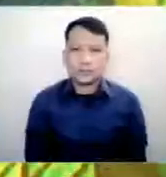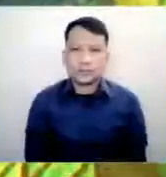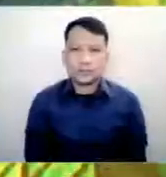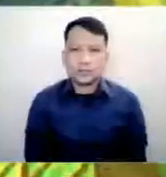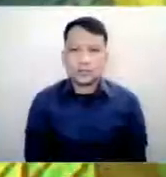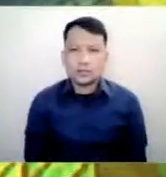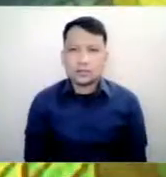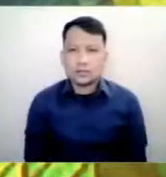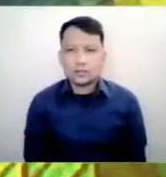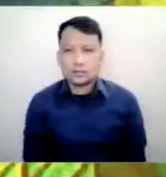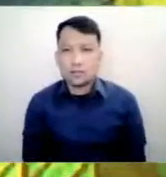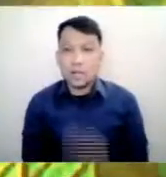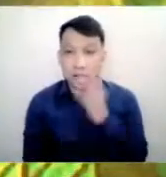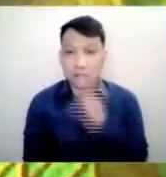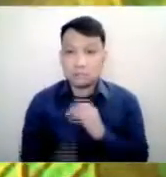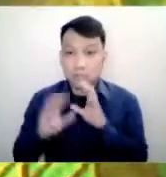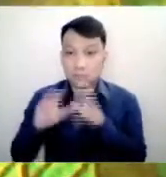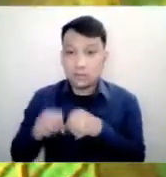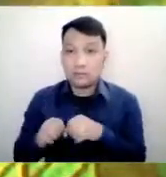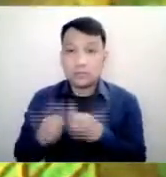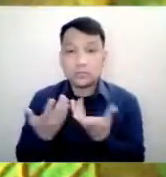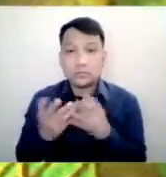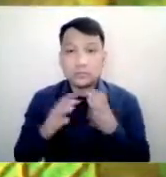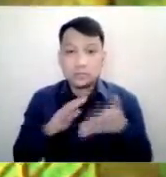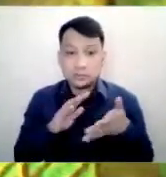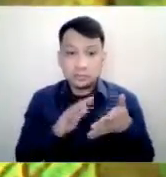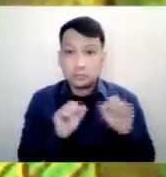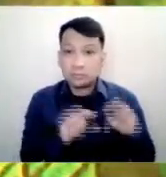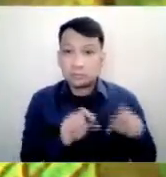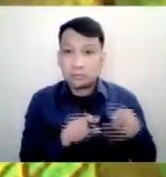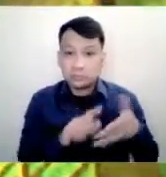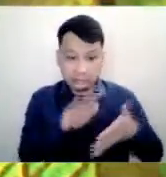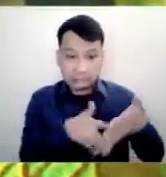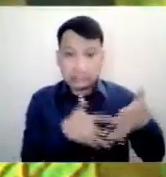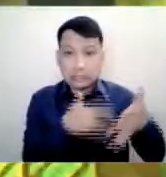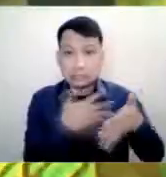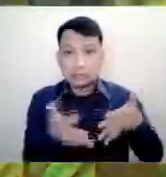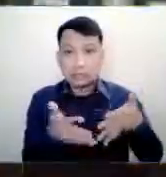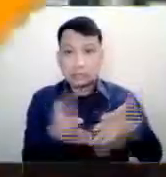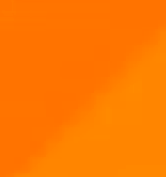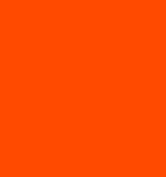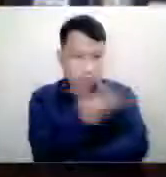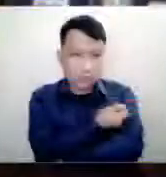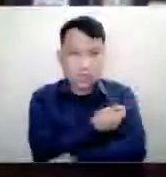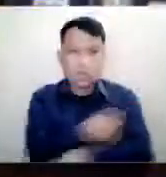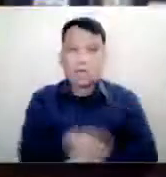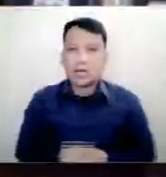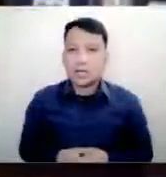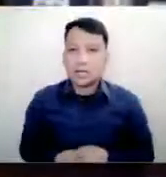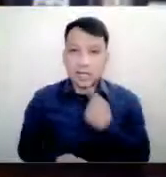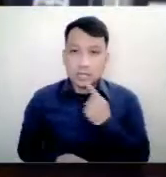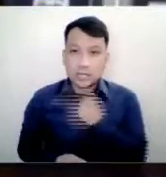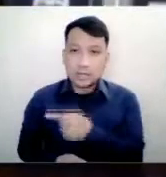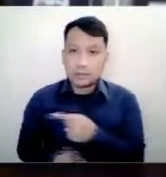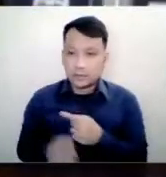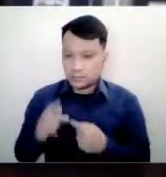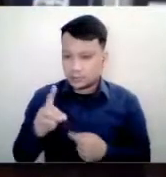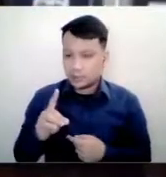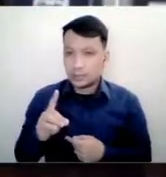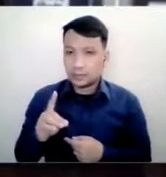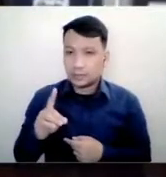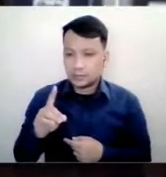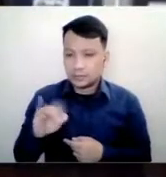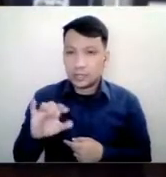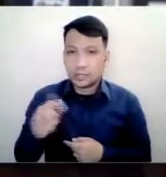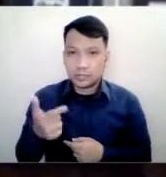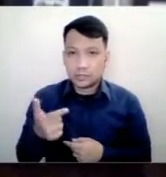Meron ng suspek mapuli sa illegal na bentahan ng mga slots para sa pagbabakuna. Sabi ni DILG Undersecretary Jonathan